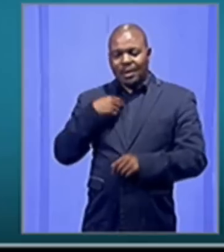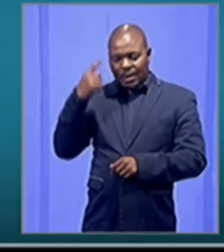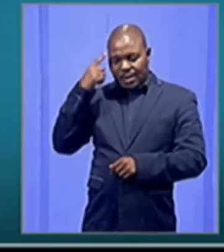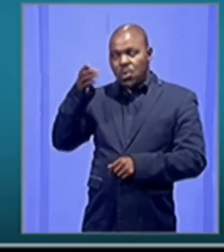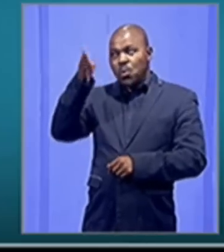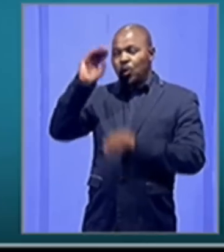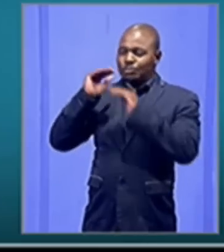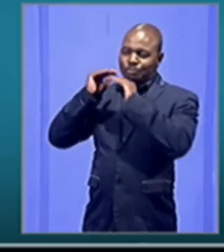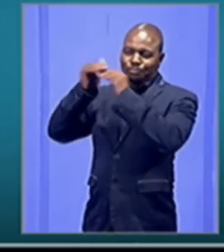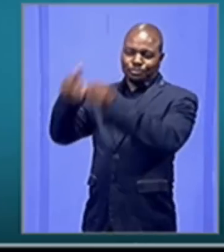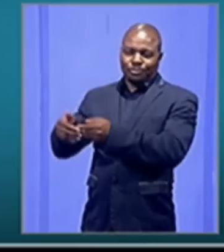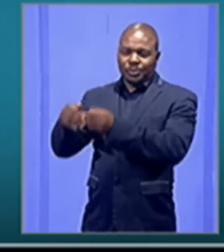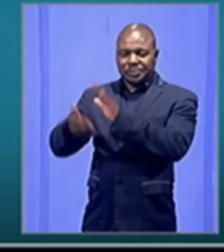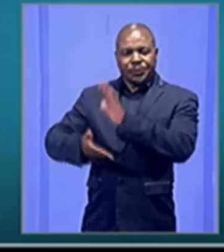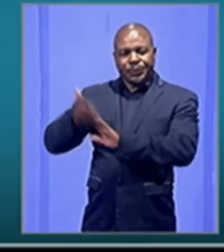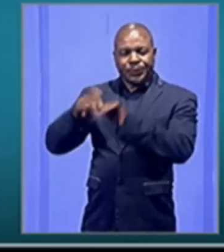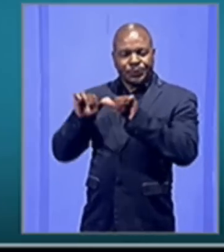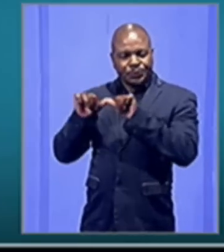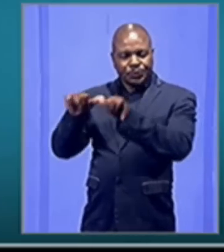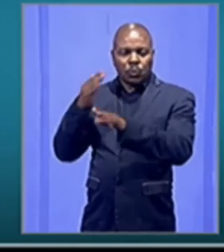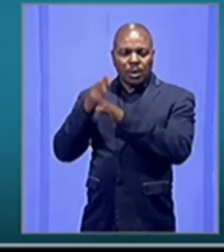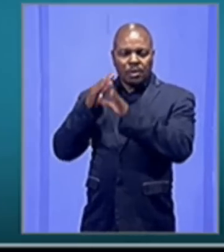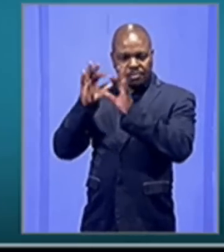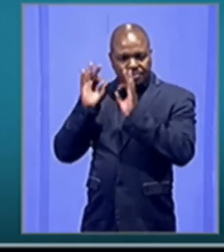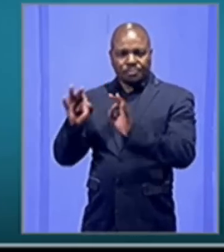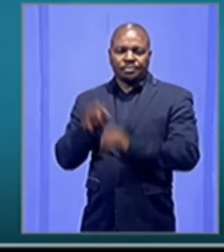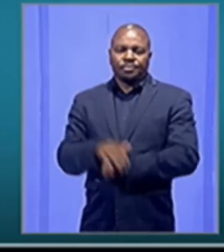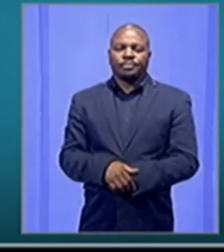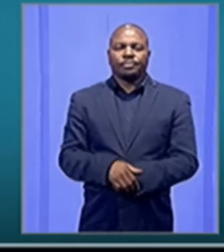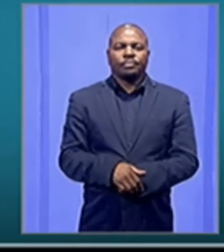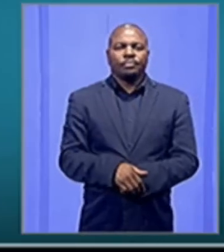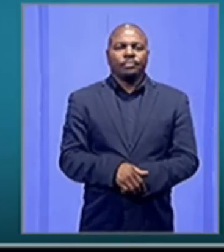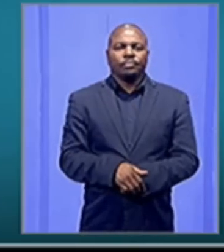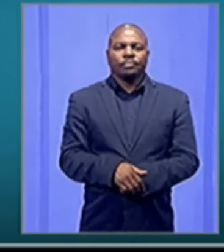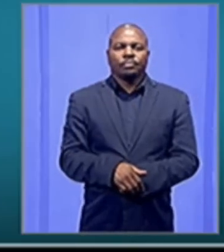ba tšwele pele ka mošomo o mobotse o ba o dirilego.